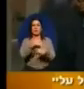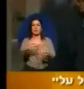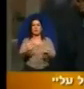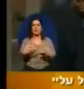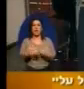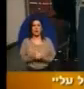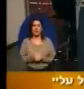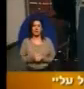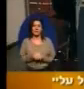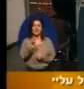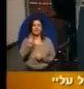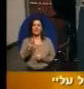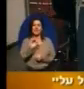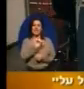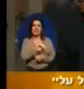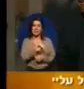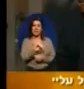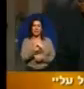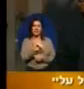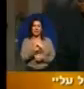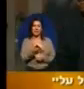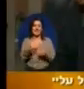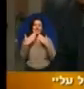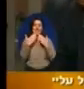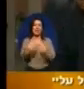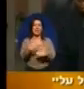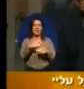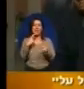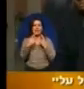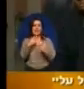מפלגה. שלי חימוביץ', נחשי מה? תודה רבה לך על השיחה הזו. תודה רבה.